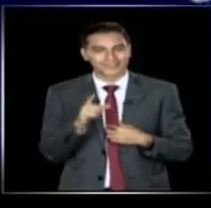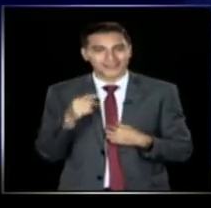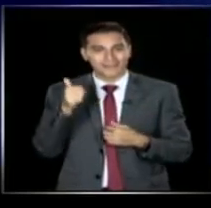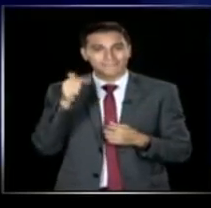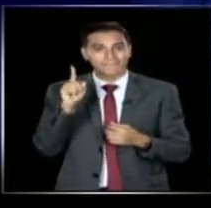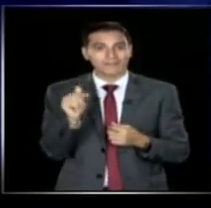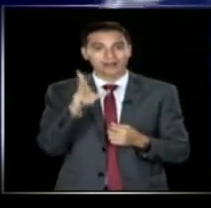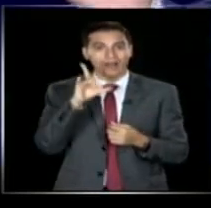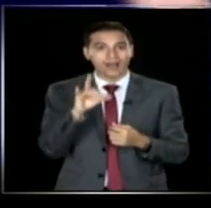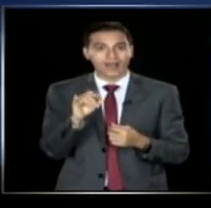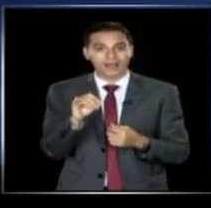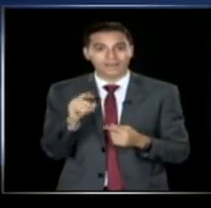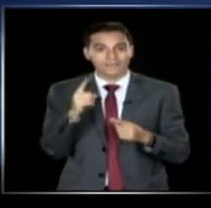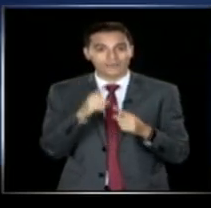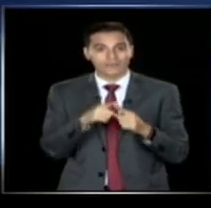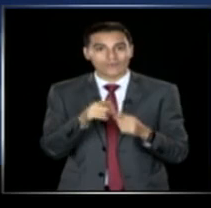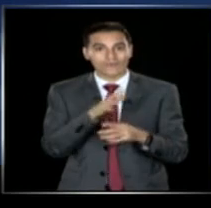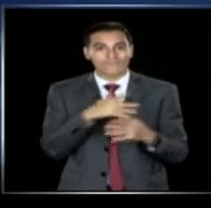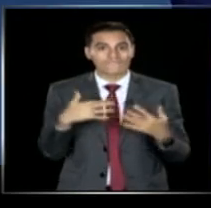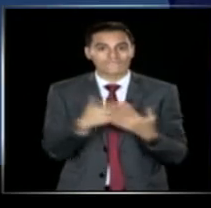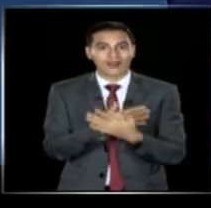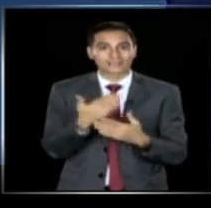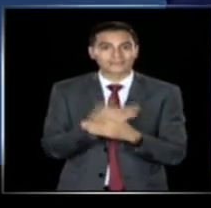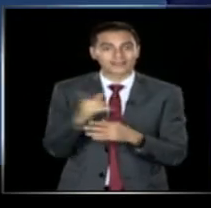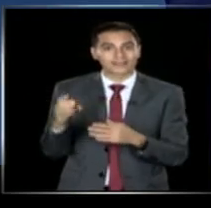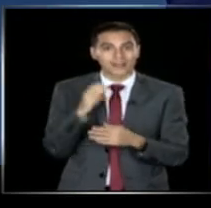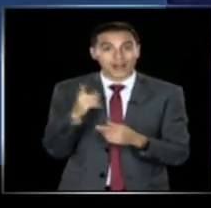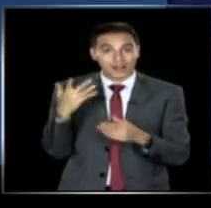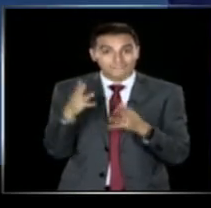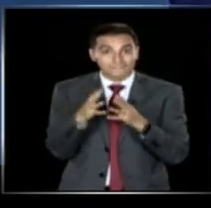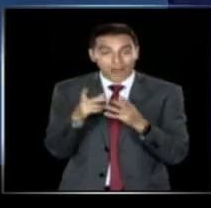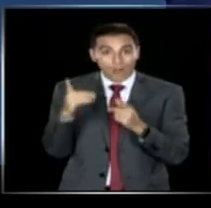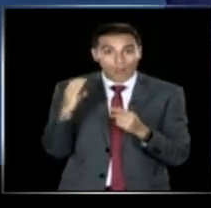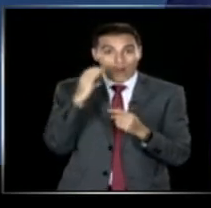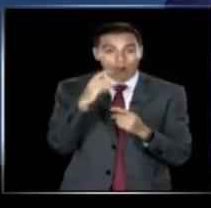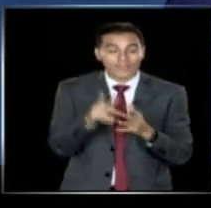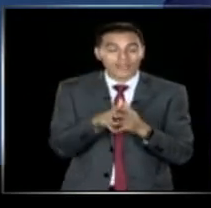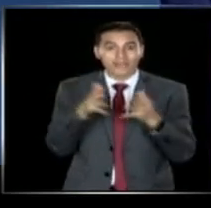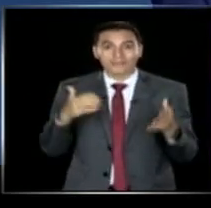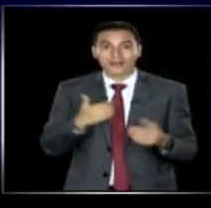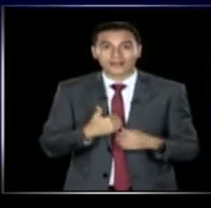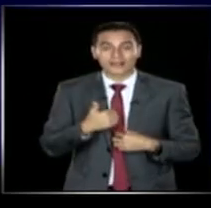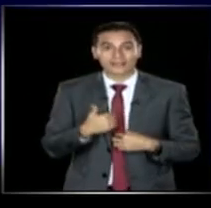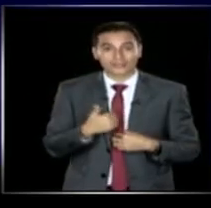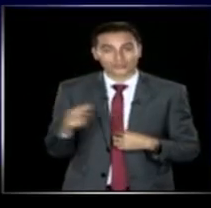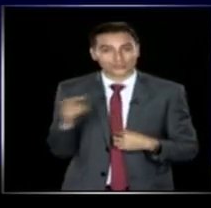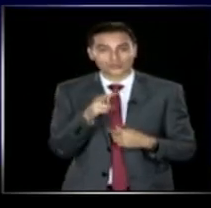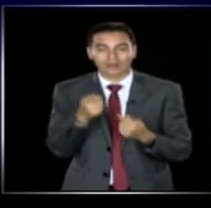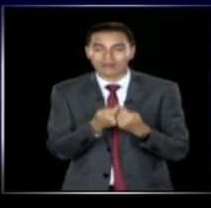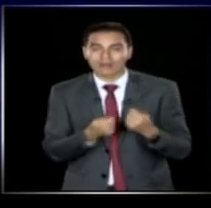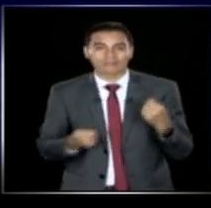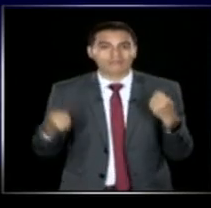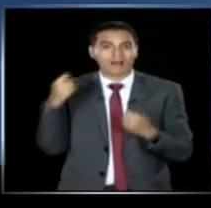إبراهيم، فرحان جدا من الجو. لو هو جاوب دي حاجة كبيرة بالنسبة لي. الحمد لله. انتوا